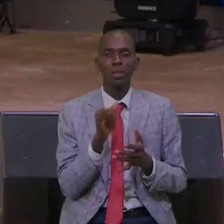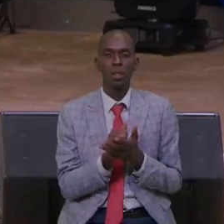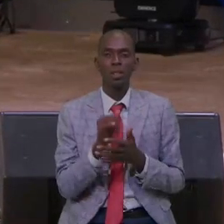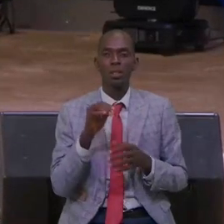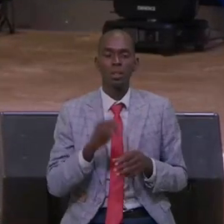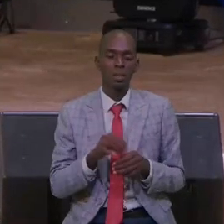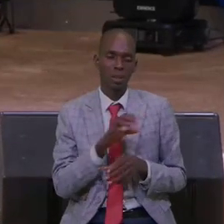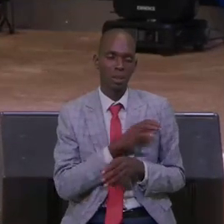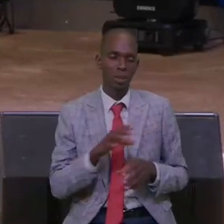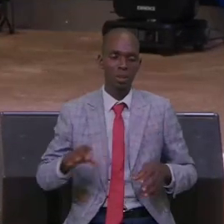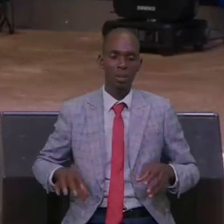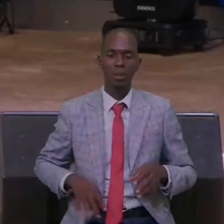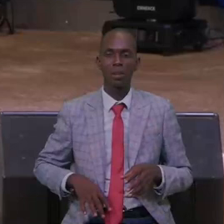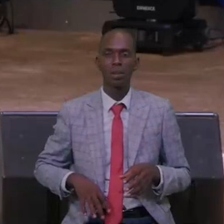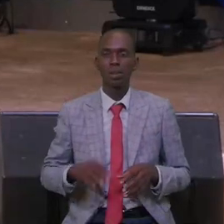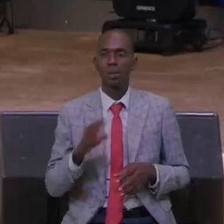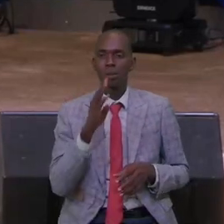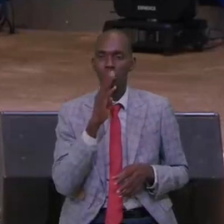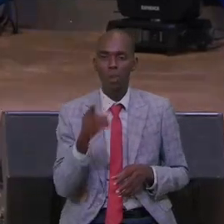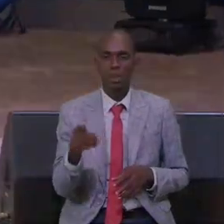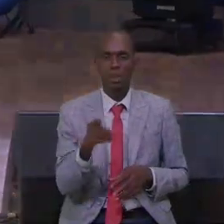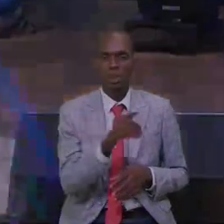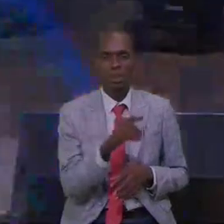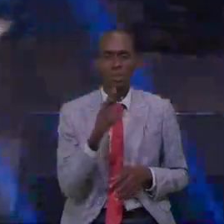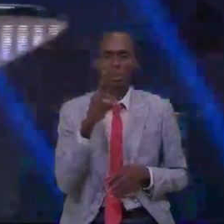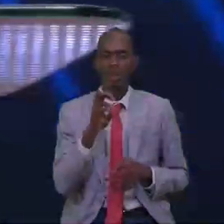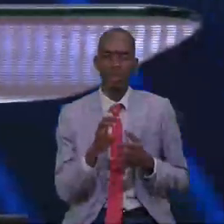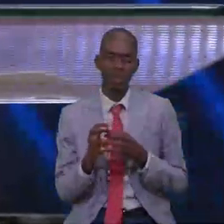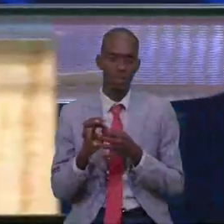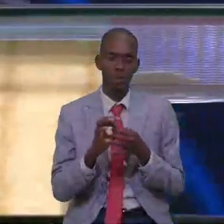Christ, soyez réconciliés avec Dieu.